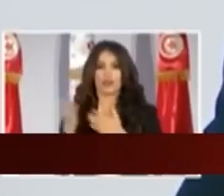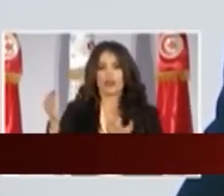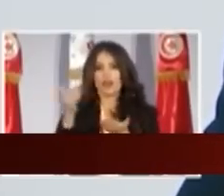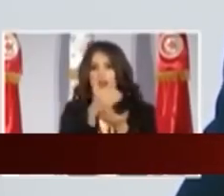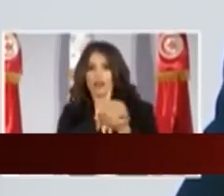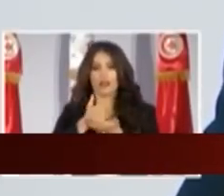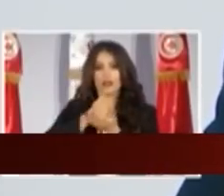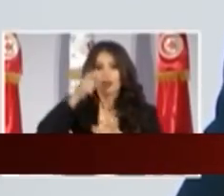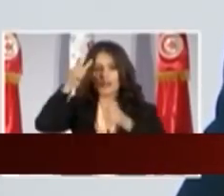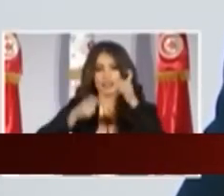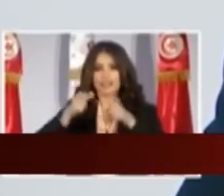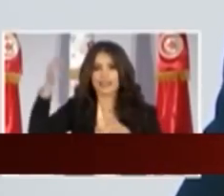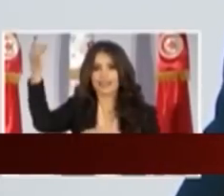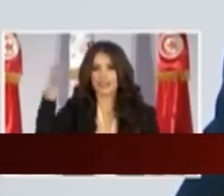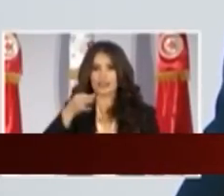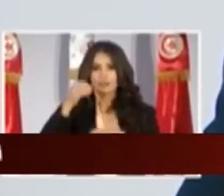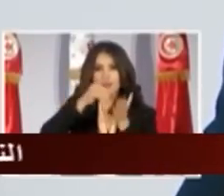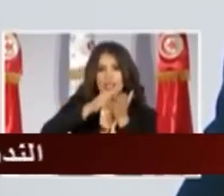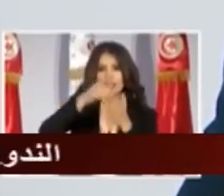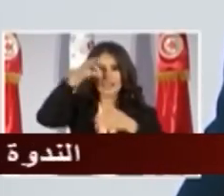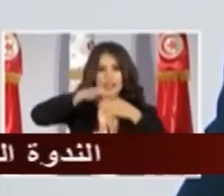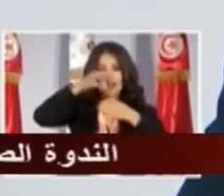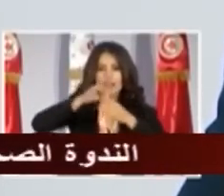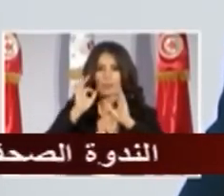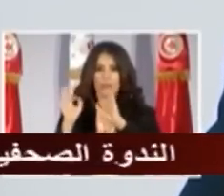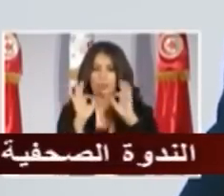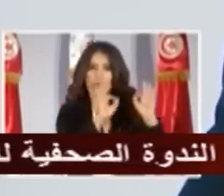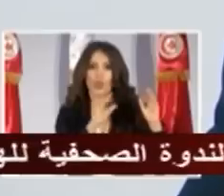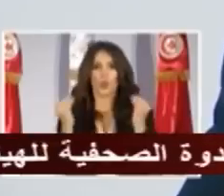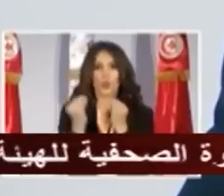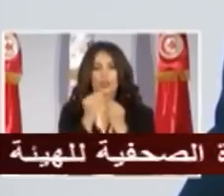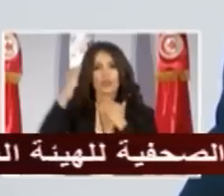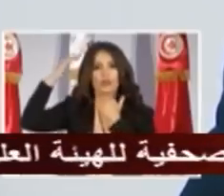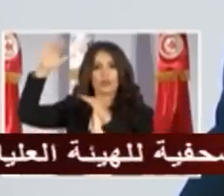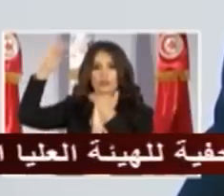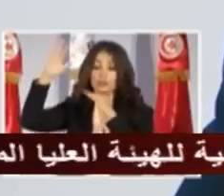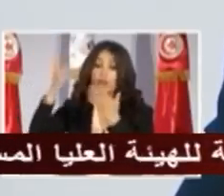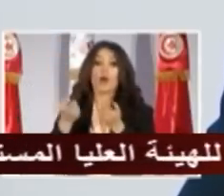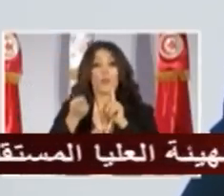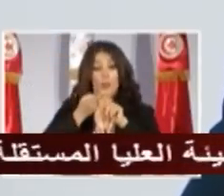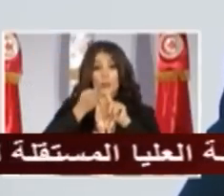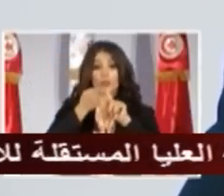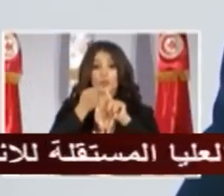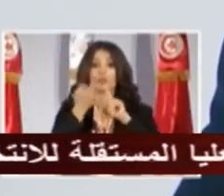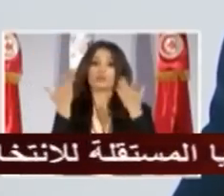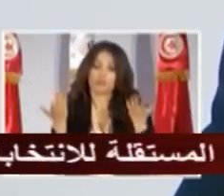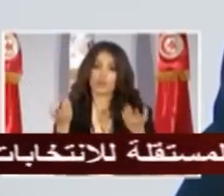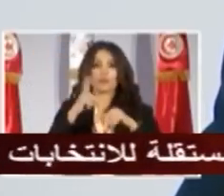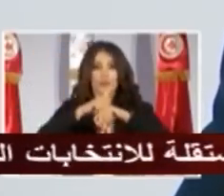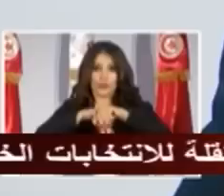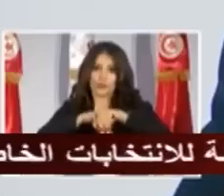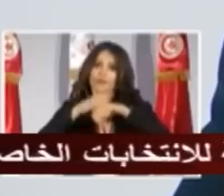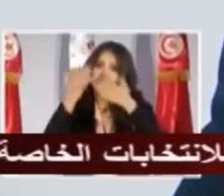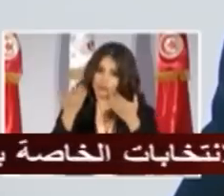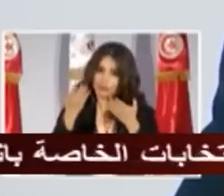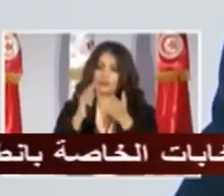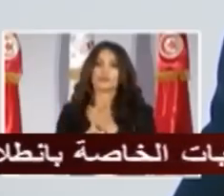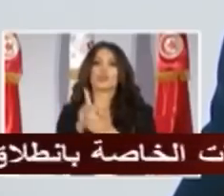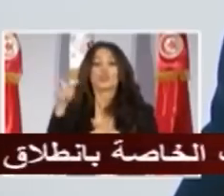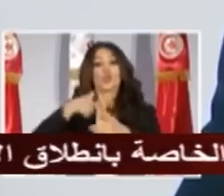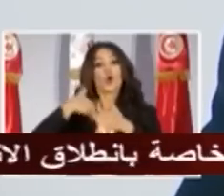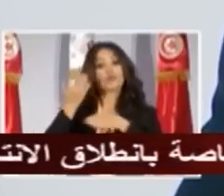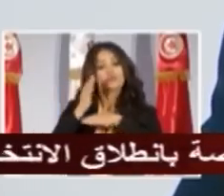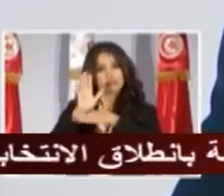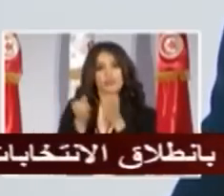وعددهم بال بالكامل في الخارج تستوجب بعض الوقت فهذه هي